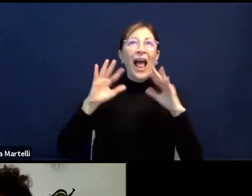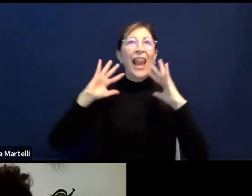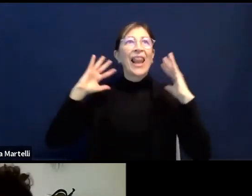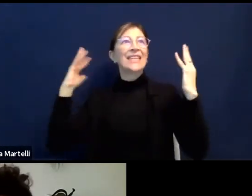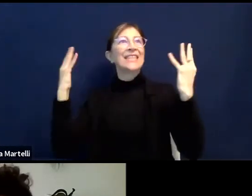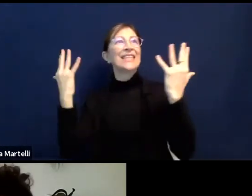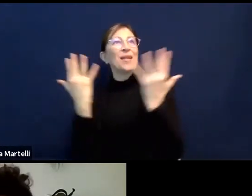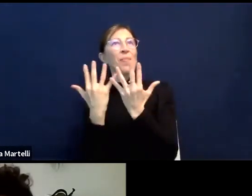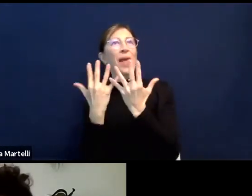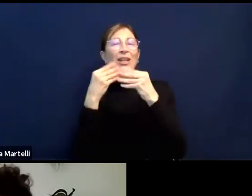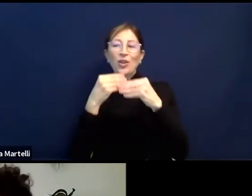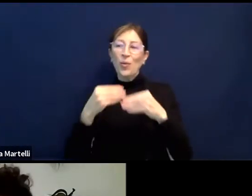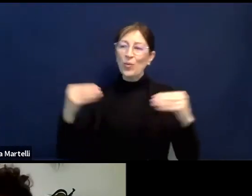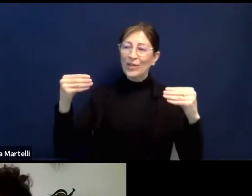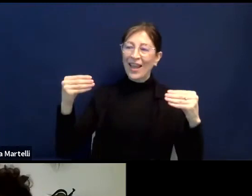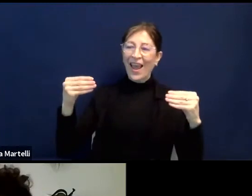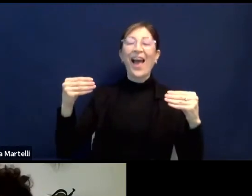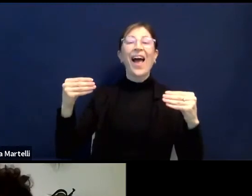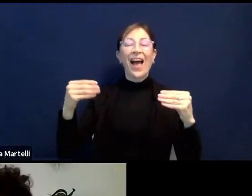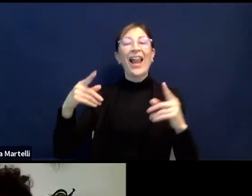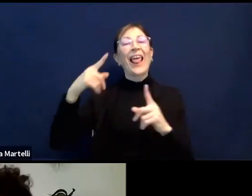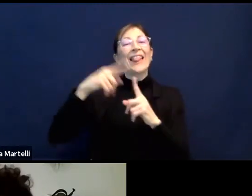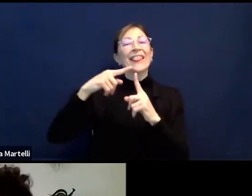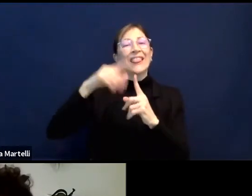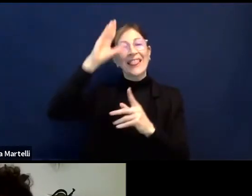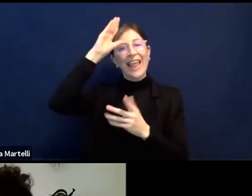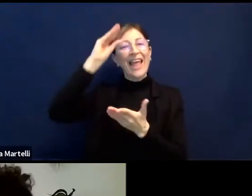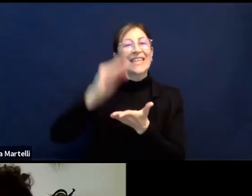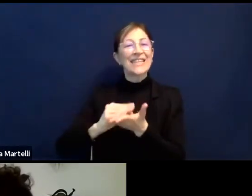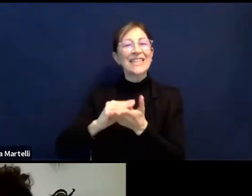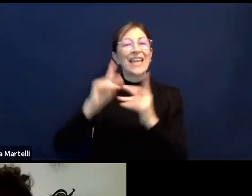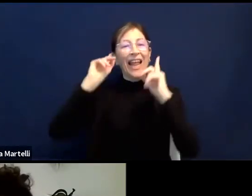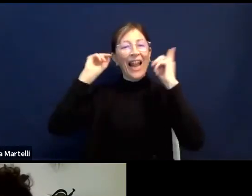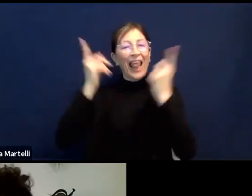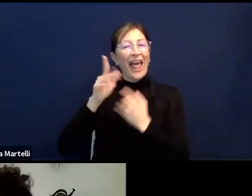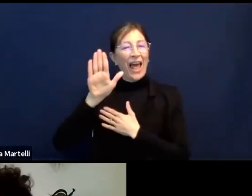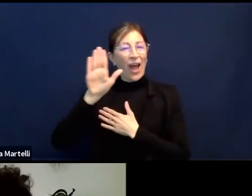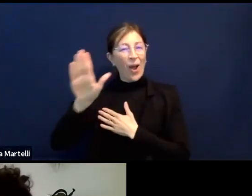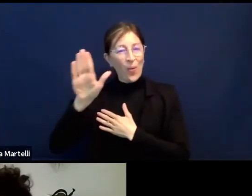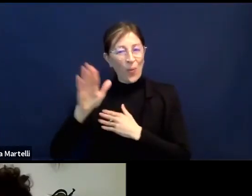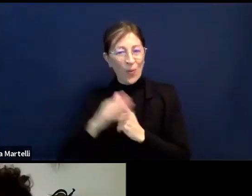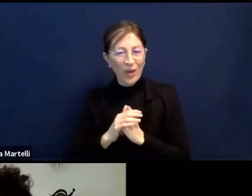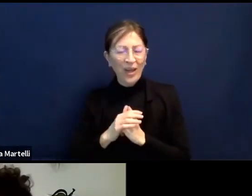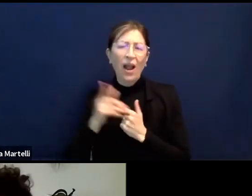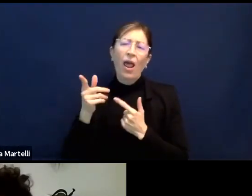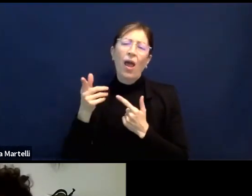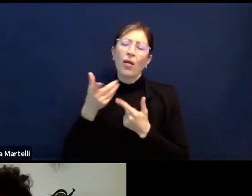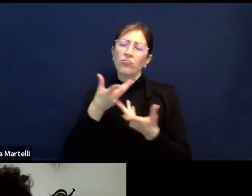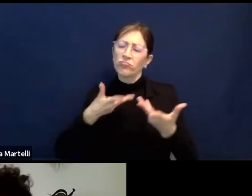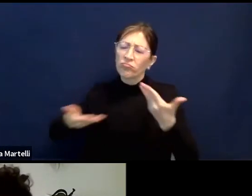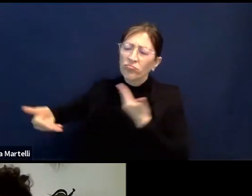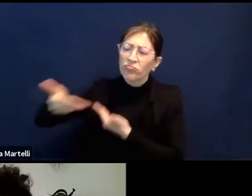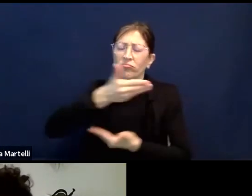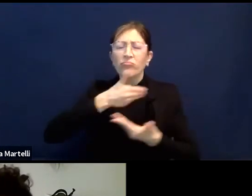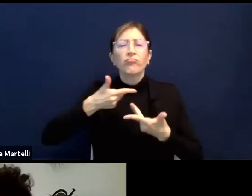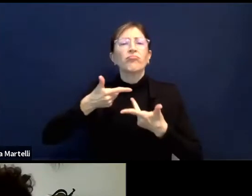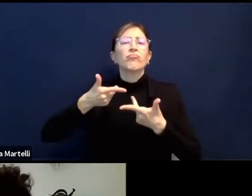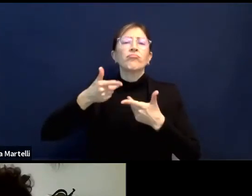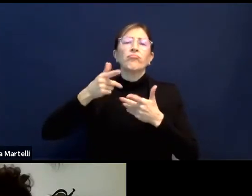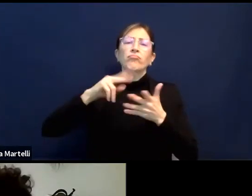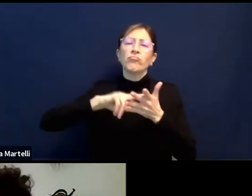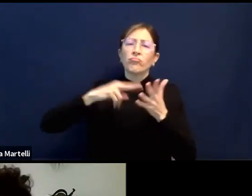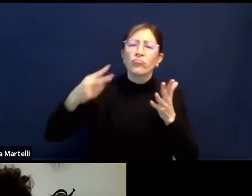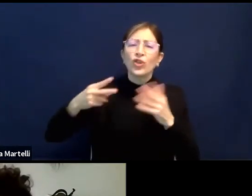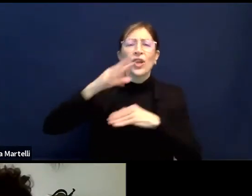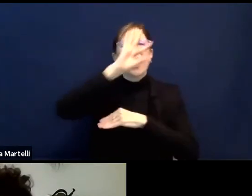laurea. Collabora con architetti, ingegneri nell'ambito del Design for All, quindi della progettazione universale,